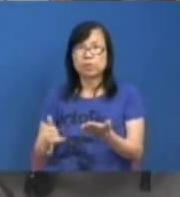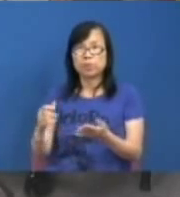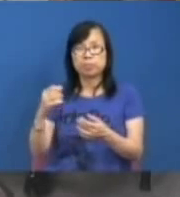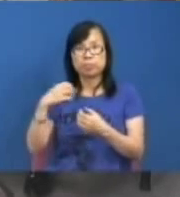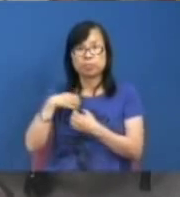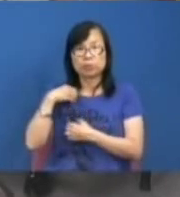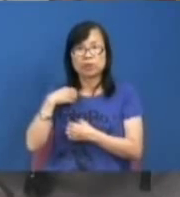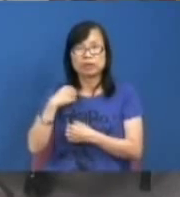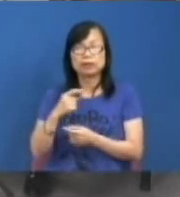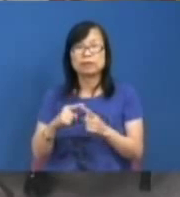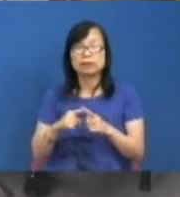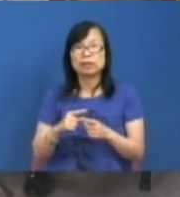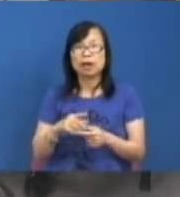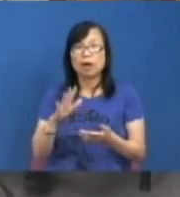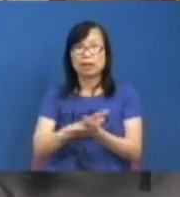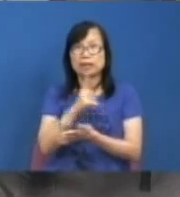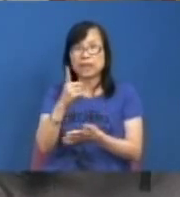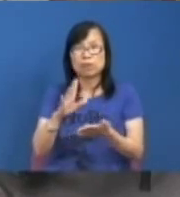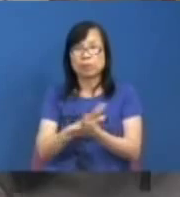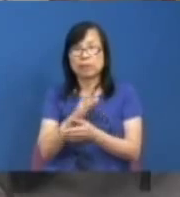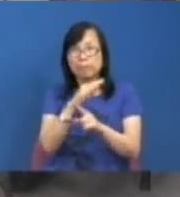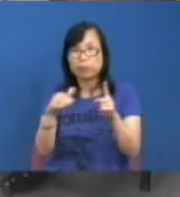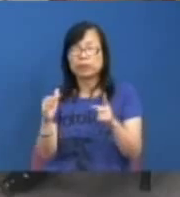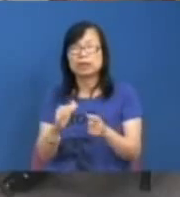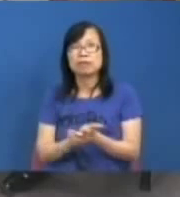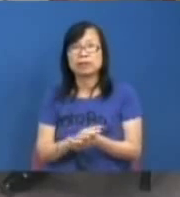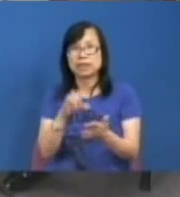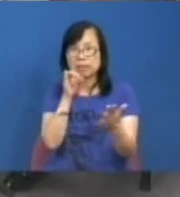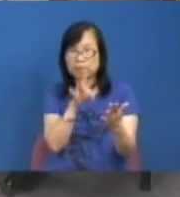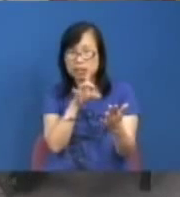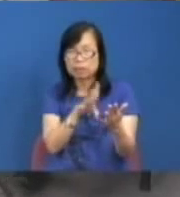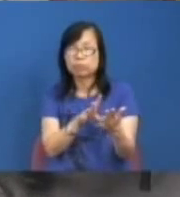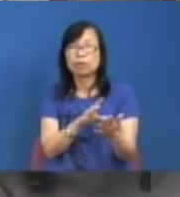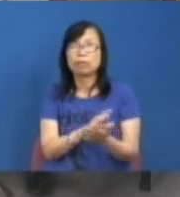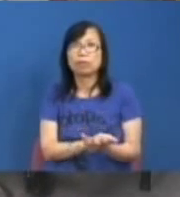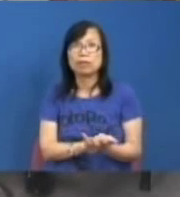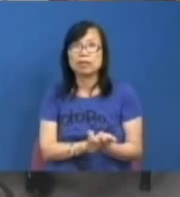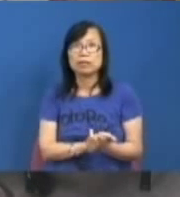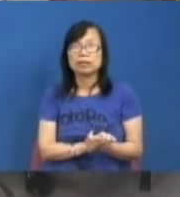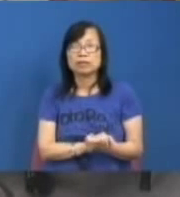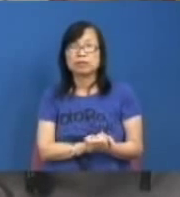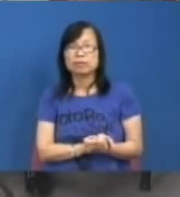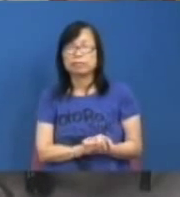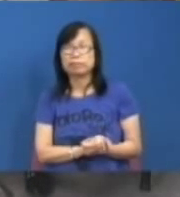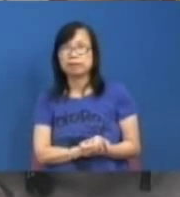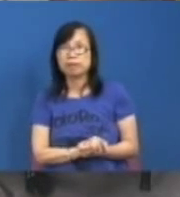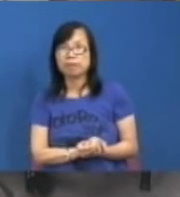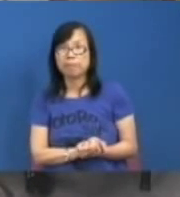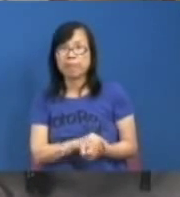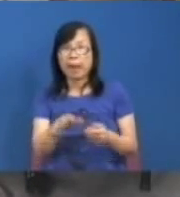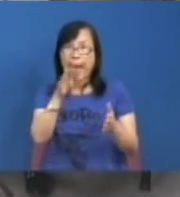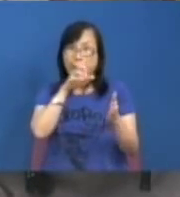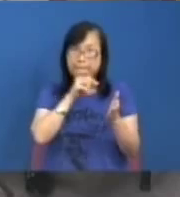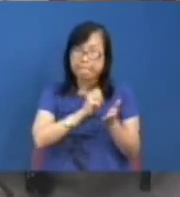一般咧，其實都係要一年或者半年咧去做一個消毒。將嗰個 air duct， 即係嗰個叫做排